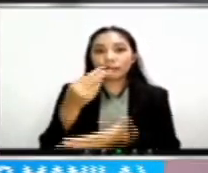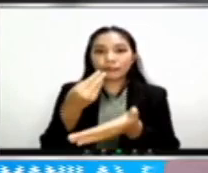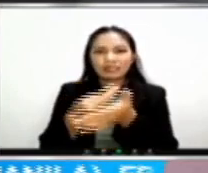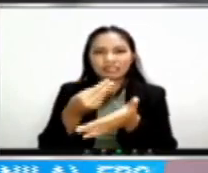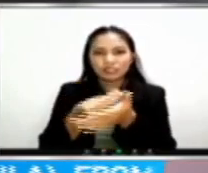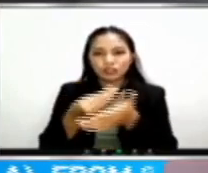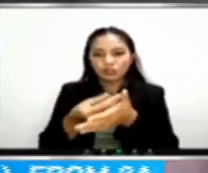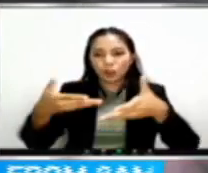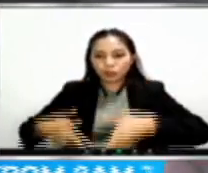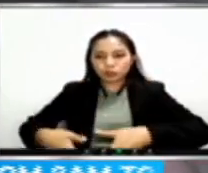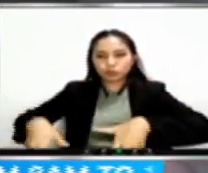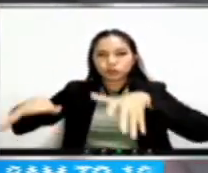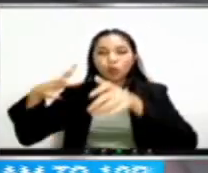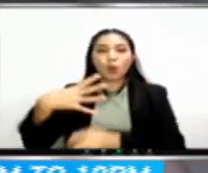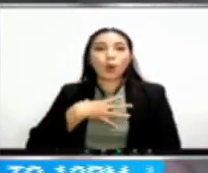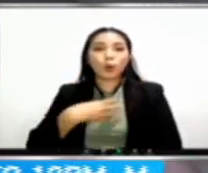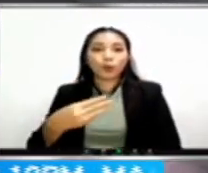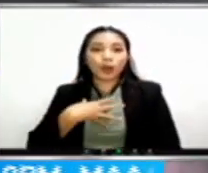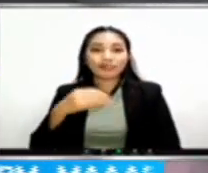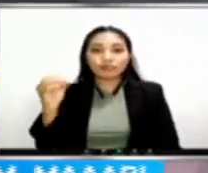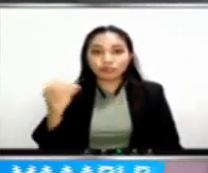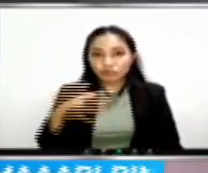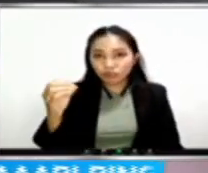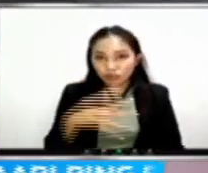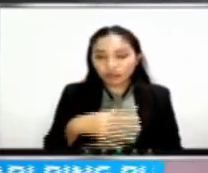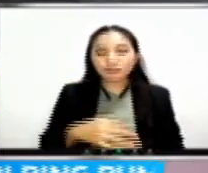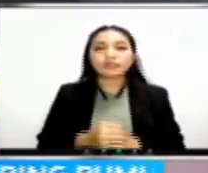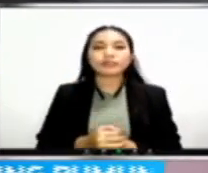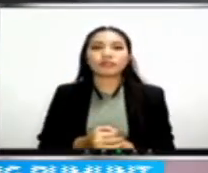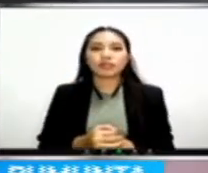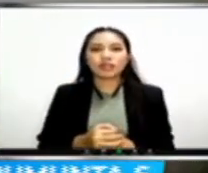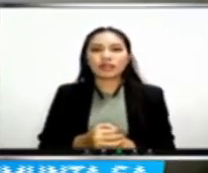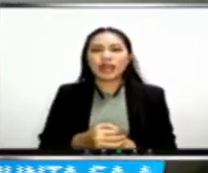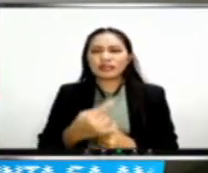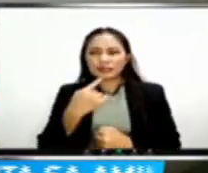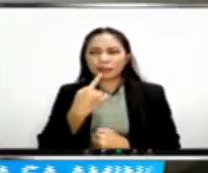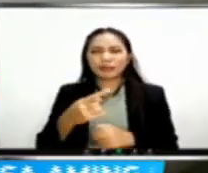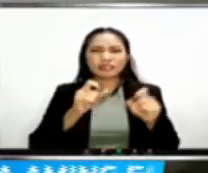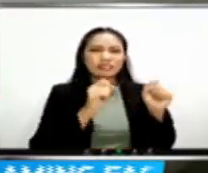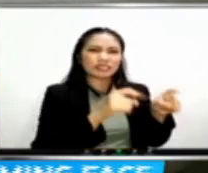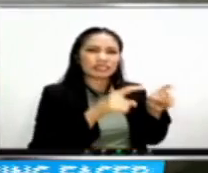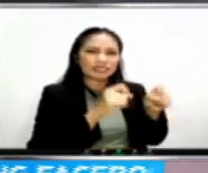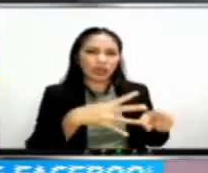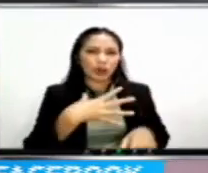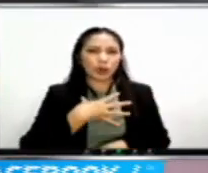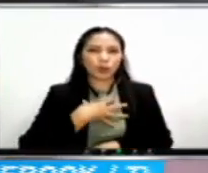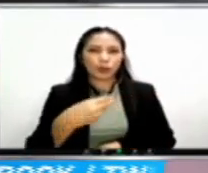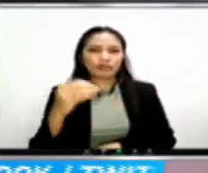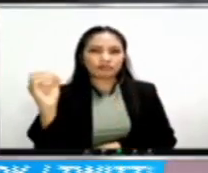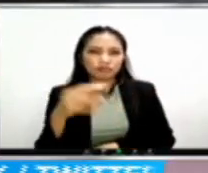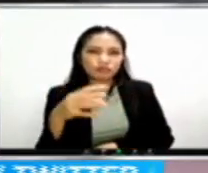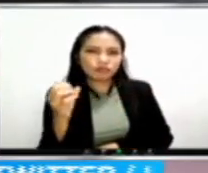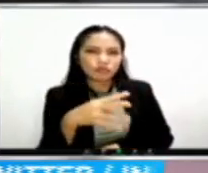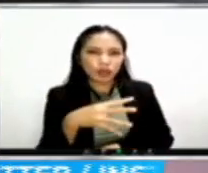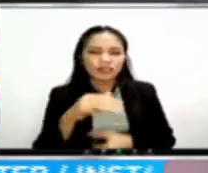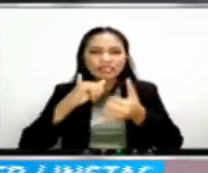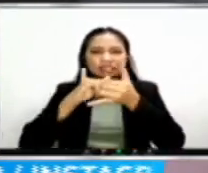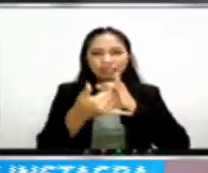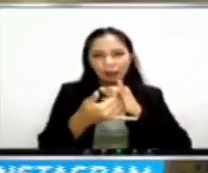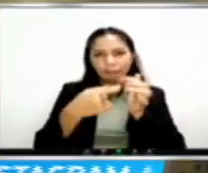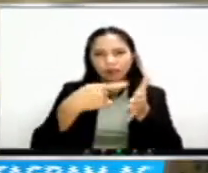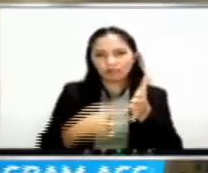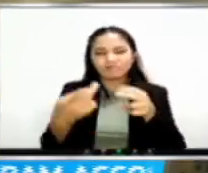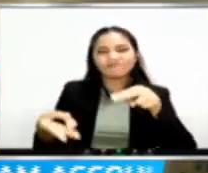harina, ano naman po sa kanila, adjustment daw. Adjustment ng presyo ng pagkuha nila ng trigo. Kaya tumaas po ng 30 pesos per